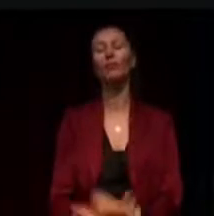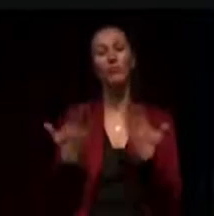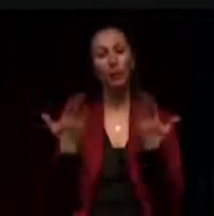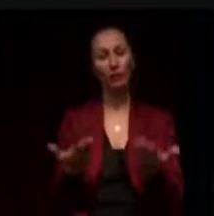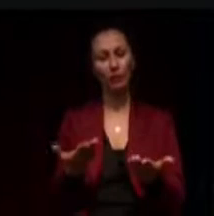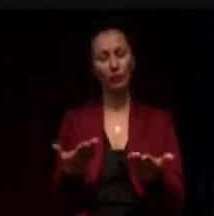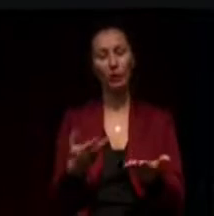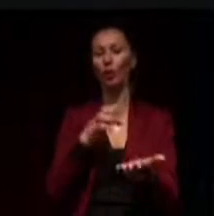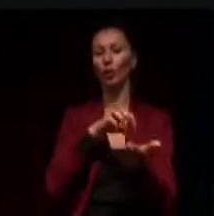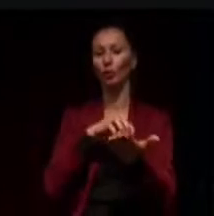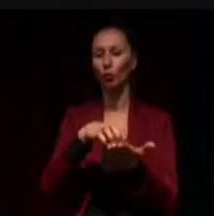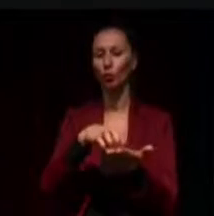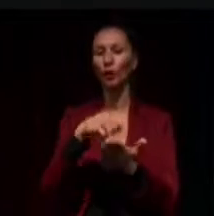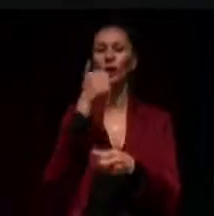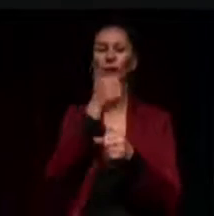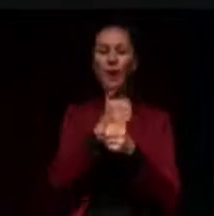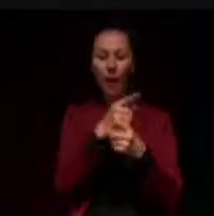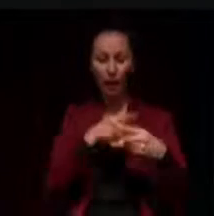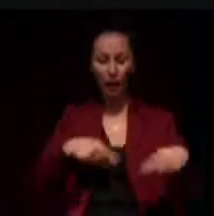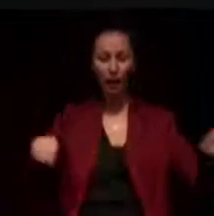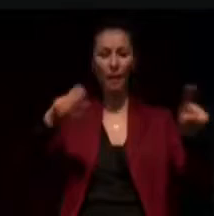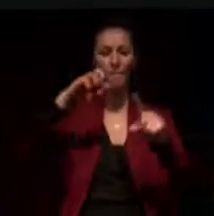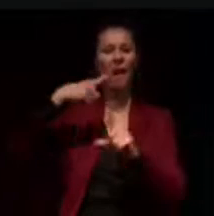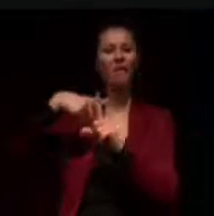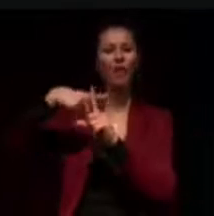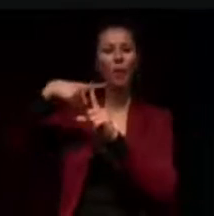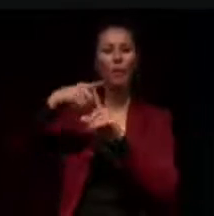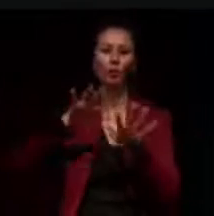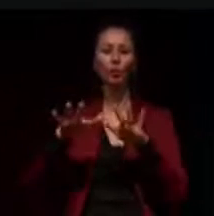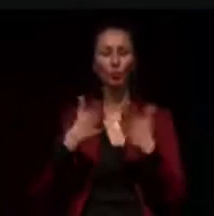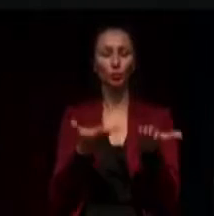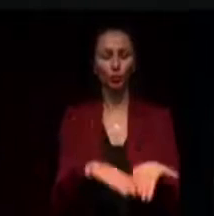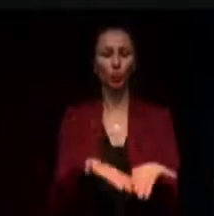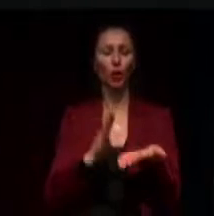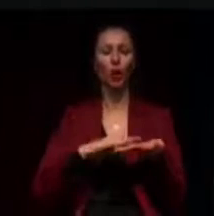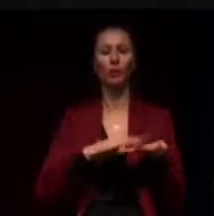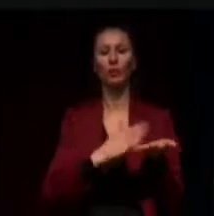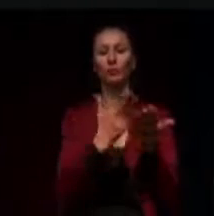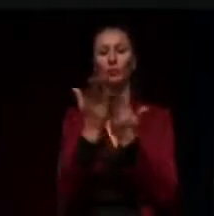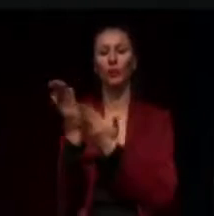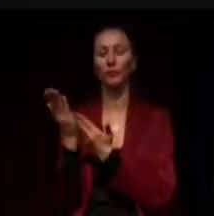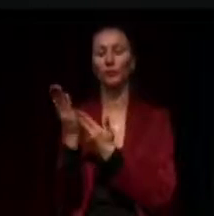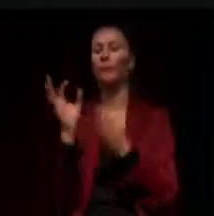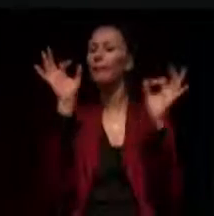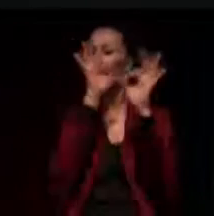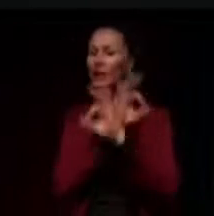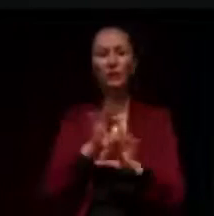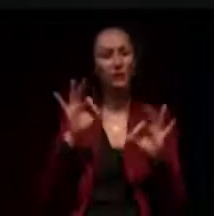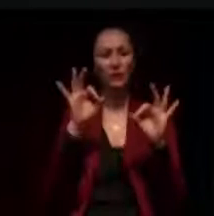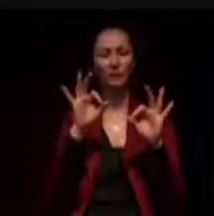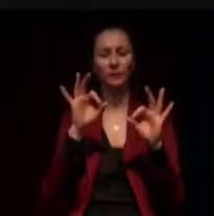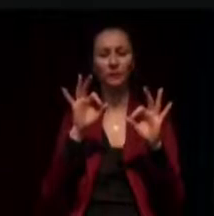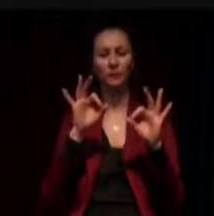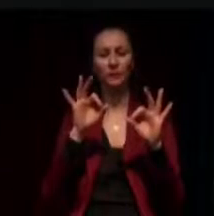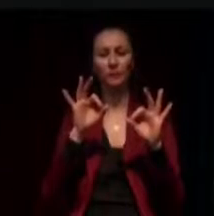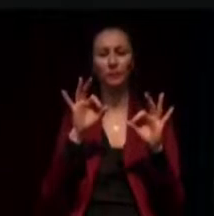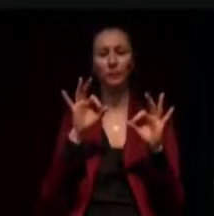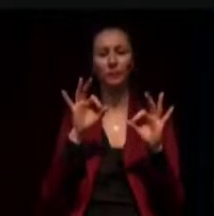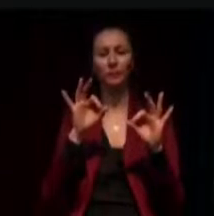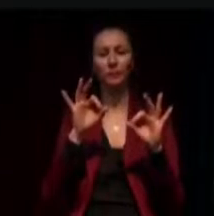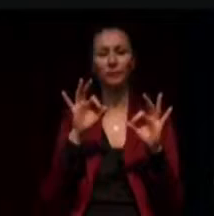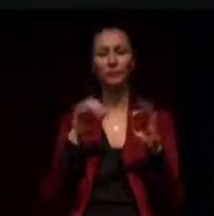Evet, bütçenin genel hatlarıyla, performansın genel hatlarıyla durum bu arkadaşlar. Hiç öyle